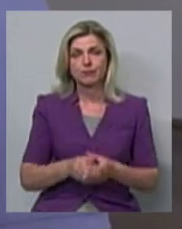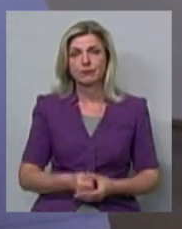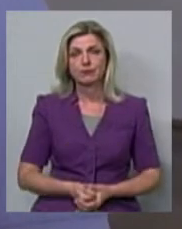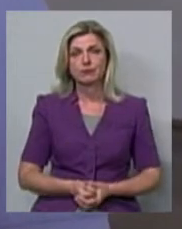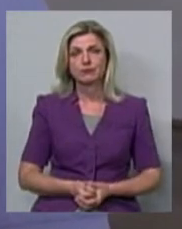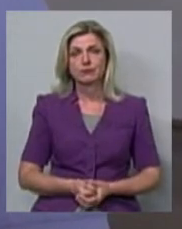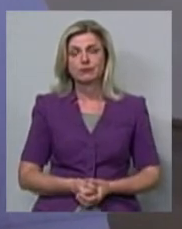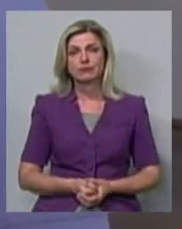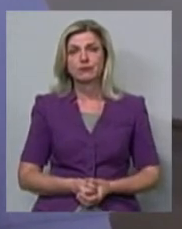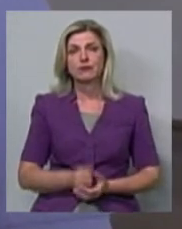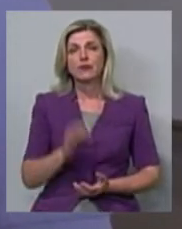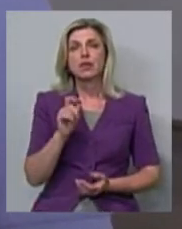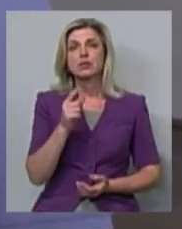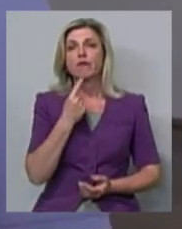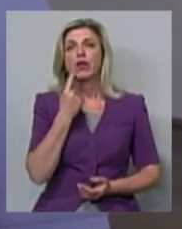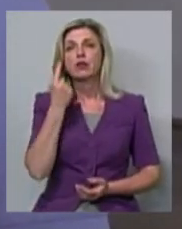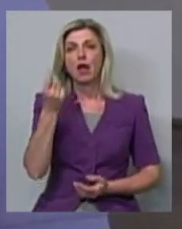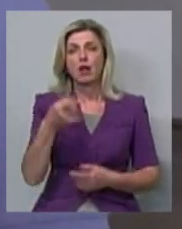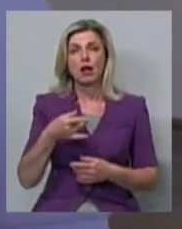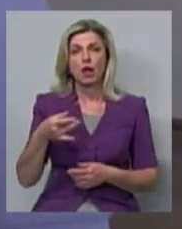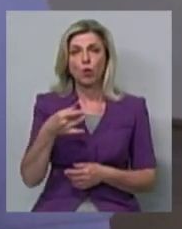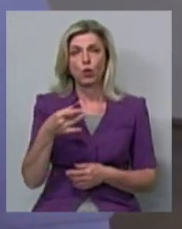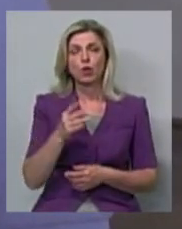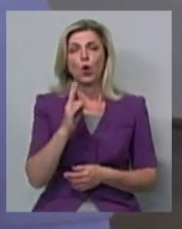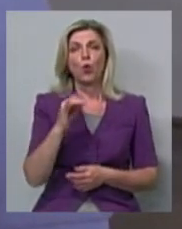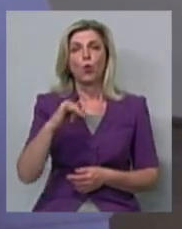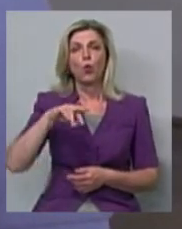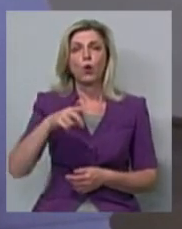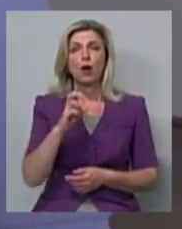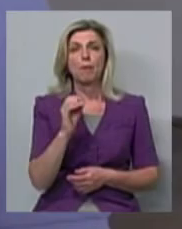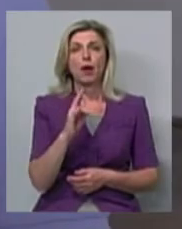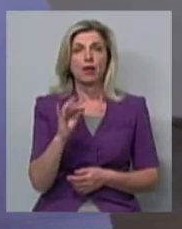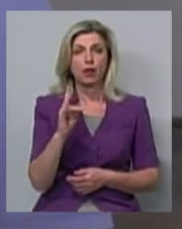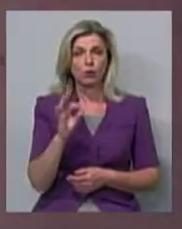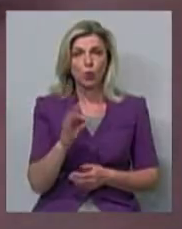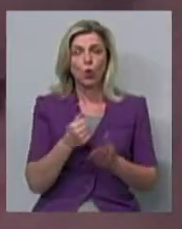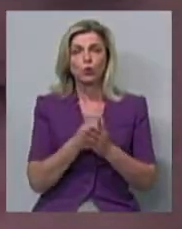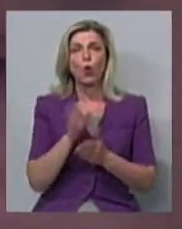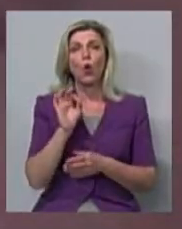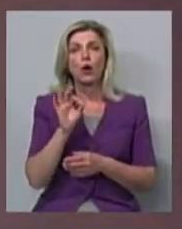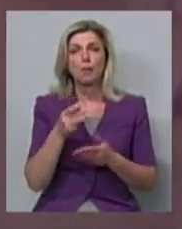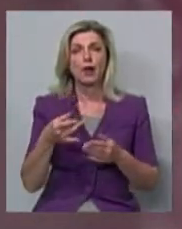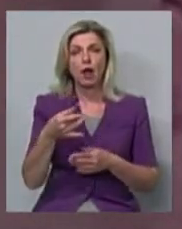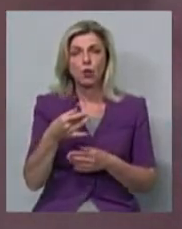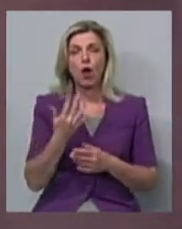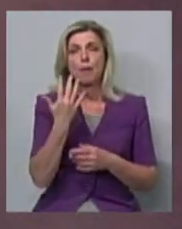з віддаленого району, корабельного району Кульбакіно до центру корабельного району. Це 5-й